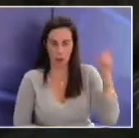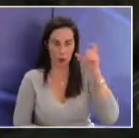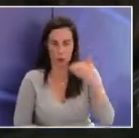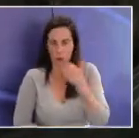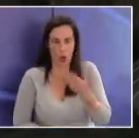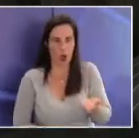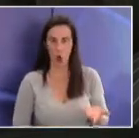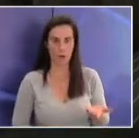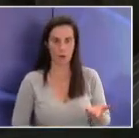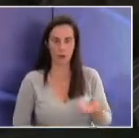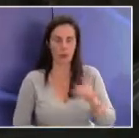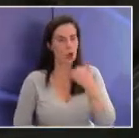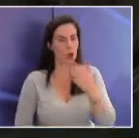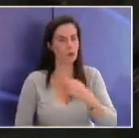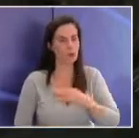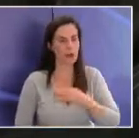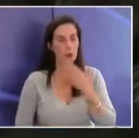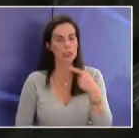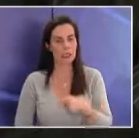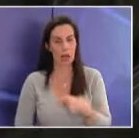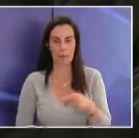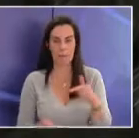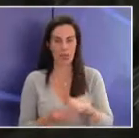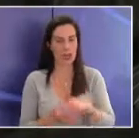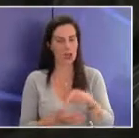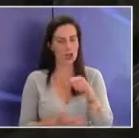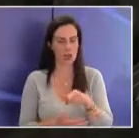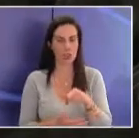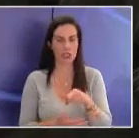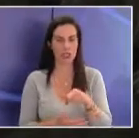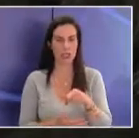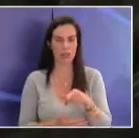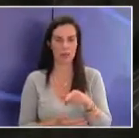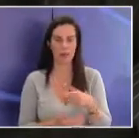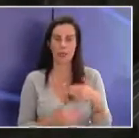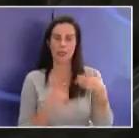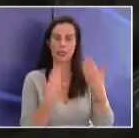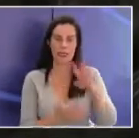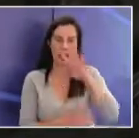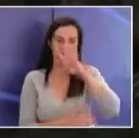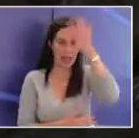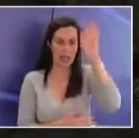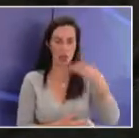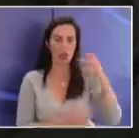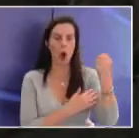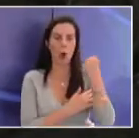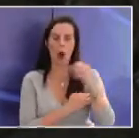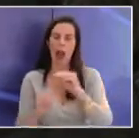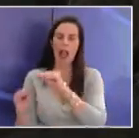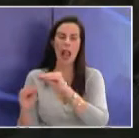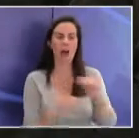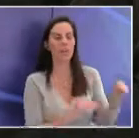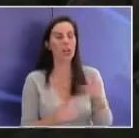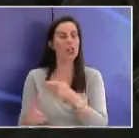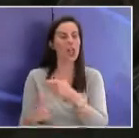לא טוב. זה לא טוב לנו גם מכיוון שזה יחזק את היכולת של איראן לעשות העברות נשק לתוך